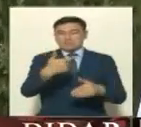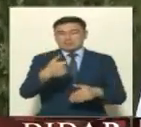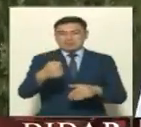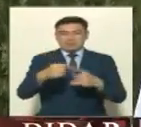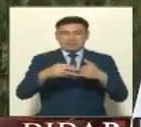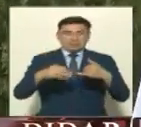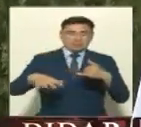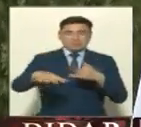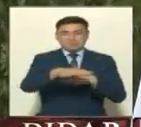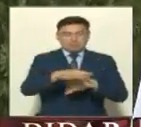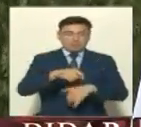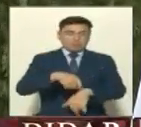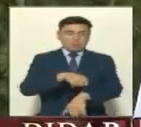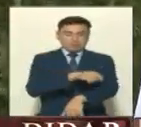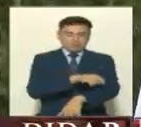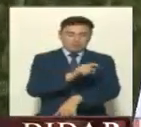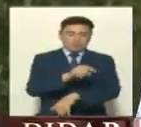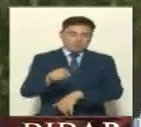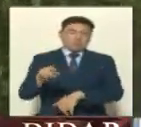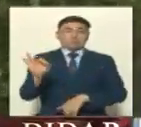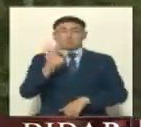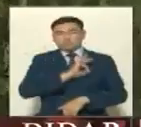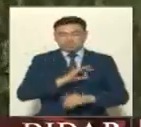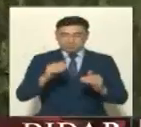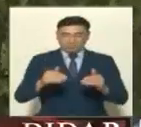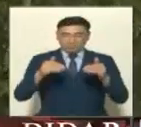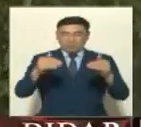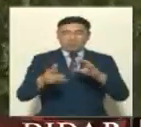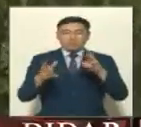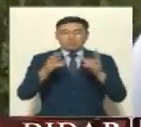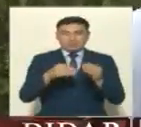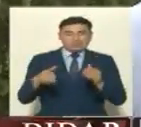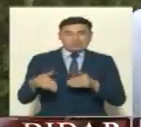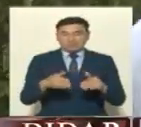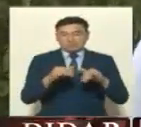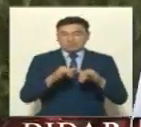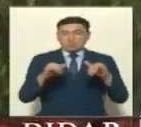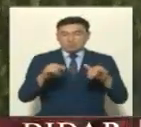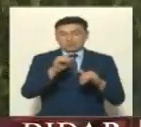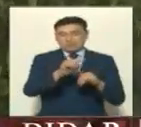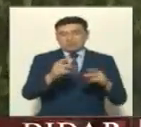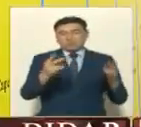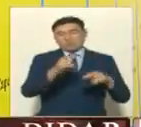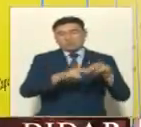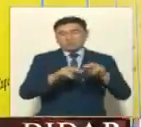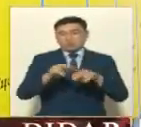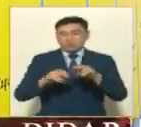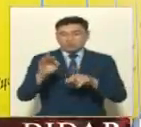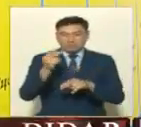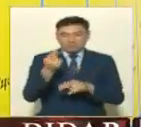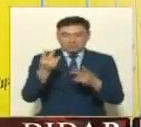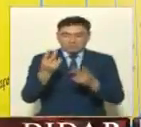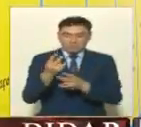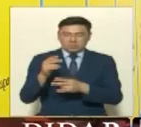дополнительных цехов и бассейнов. В связи с этим необходима финансовая помощь. Об этом мы упомянули во время визита депутатов. Следующий